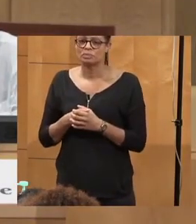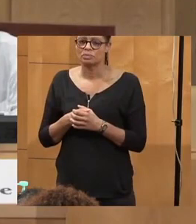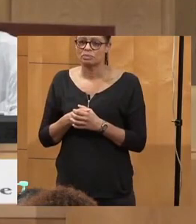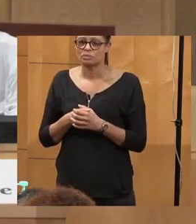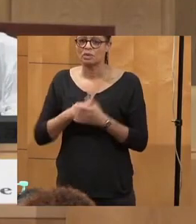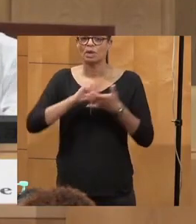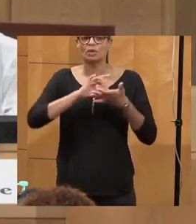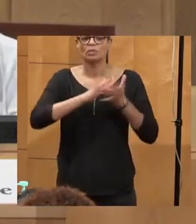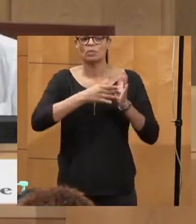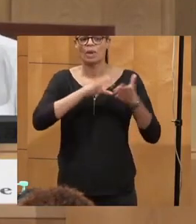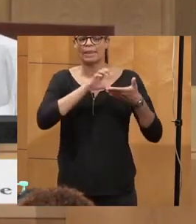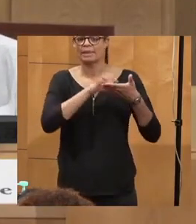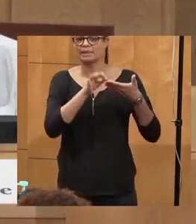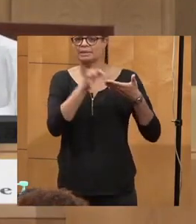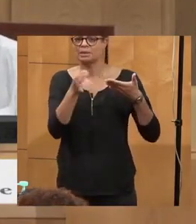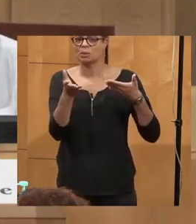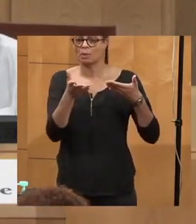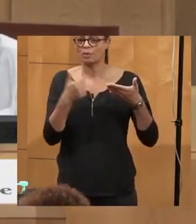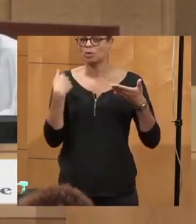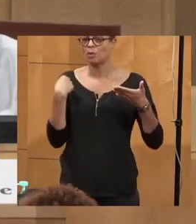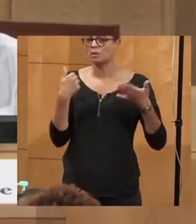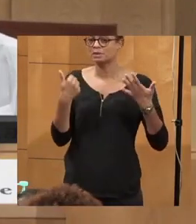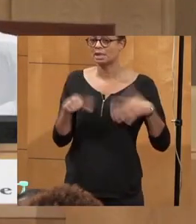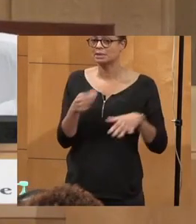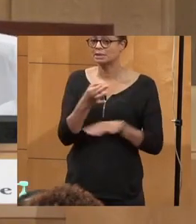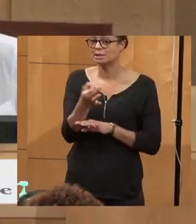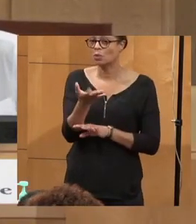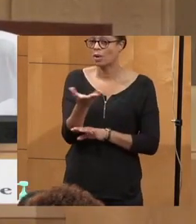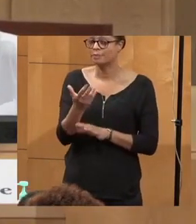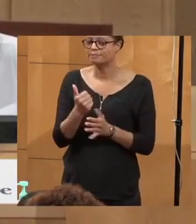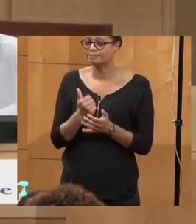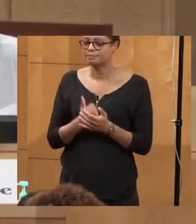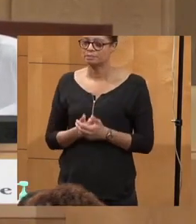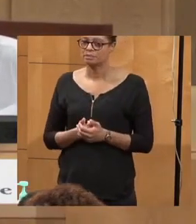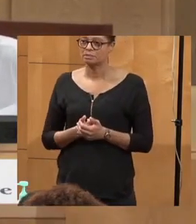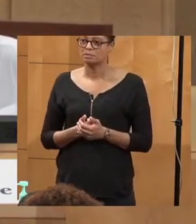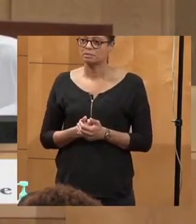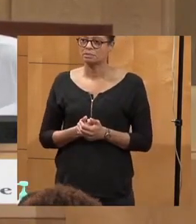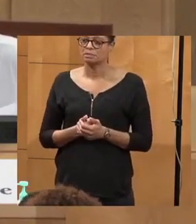l'article, le numéro 16 donc, dirait de procéder